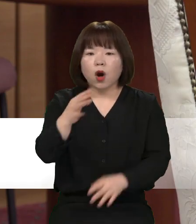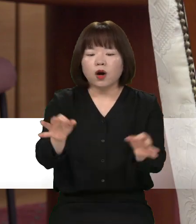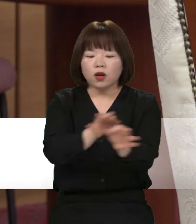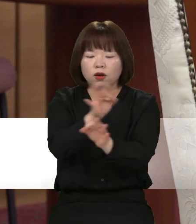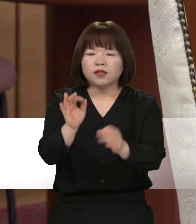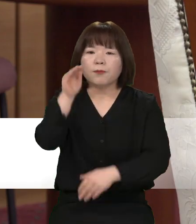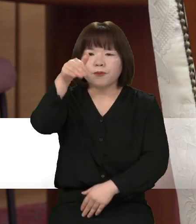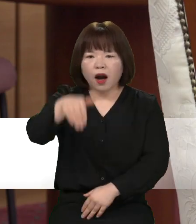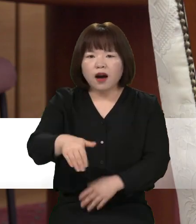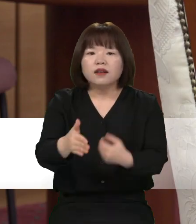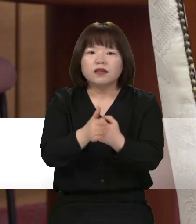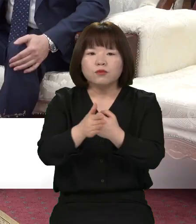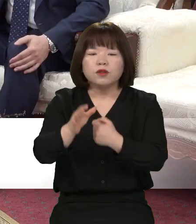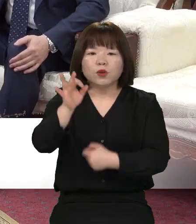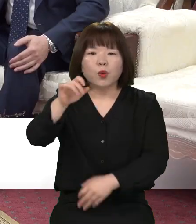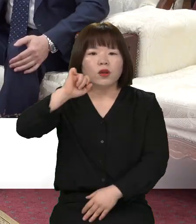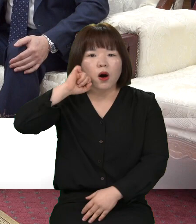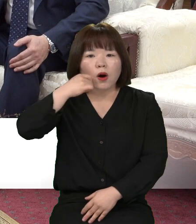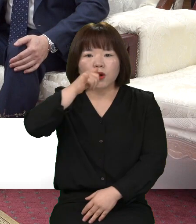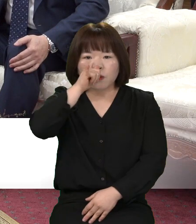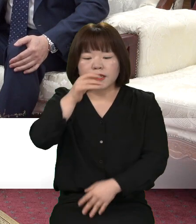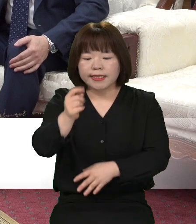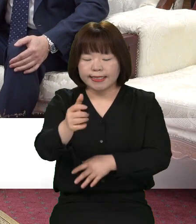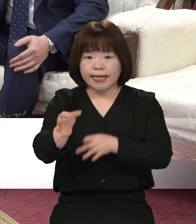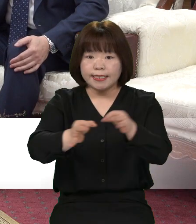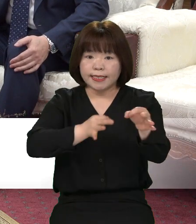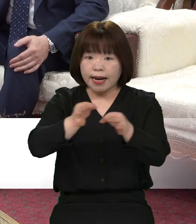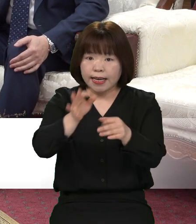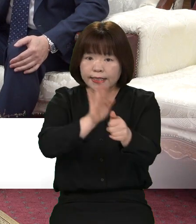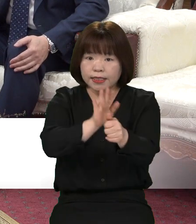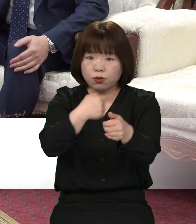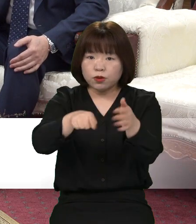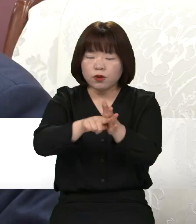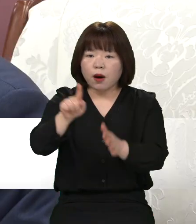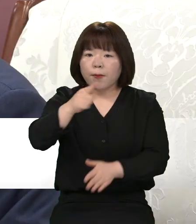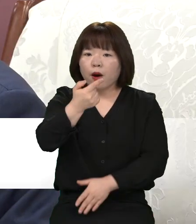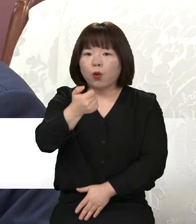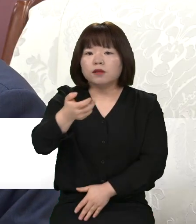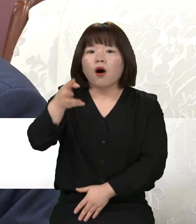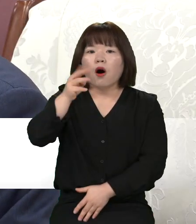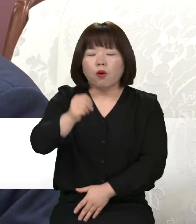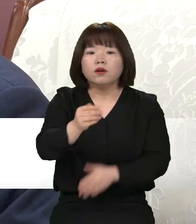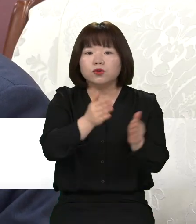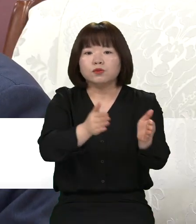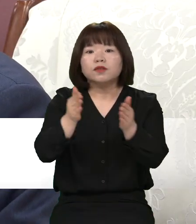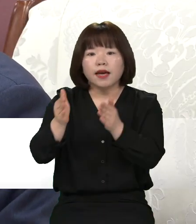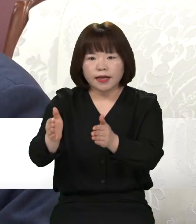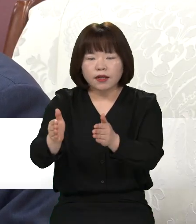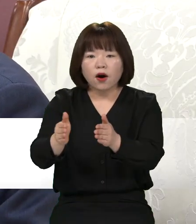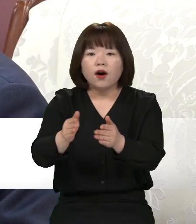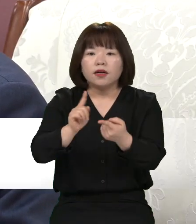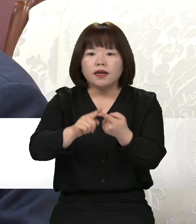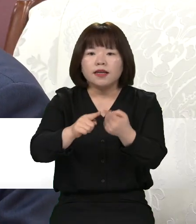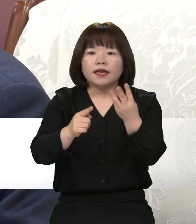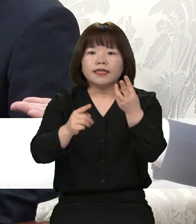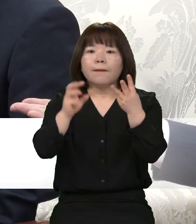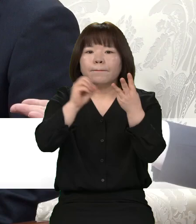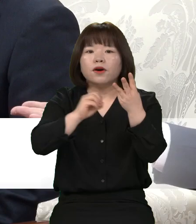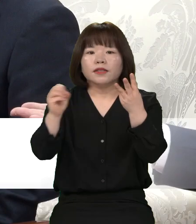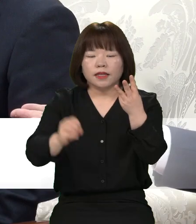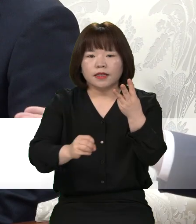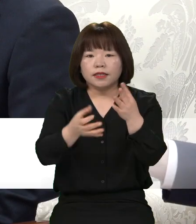협약을 통해 경기 악화로 자금란을 겪는 소상공인 지원에 150억원 규모의 보증재원이 마련되고 이에 대해